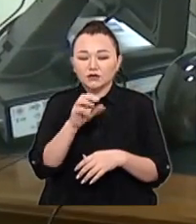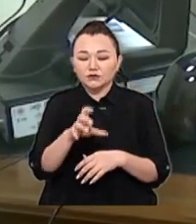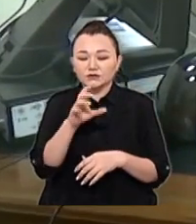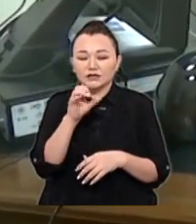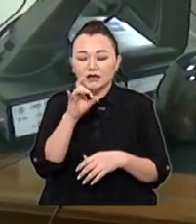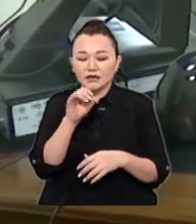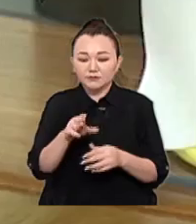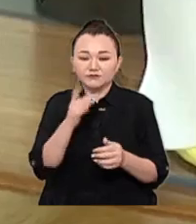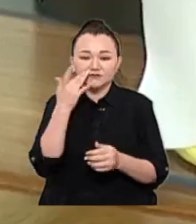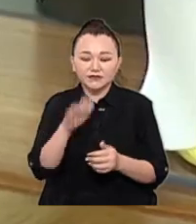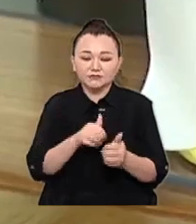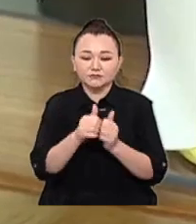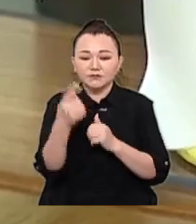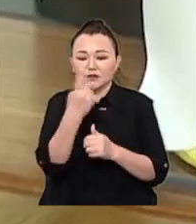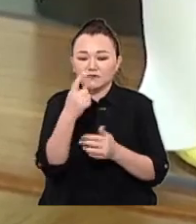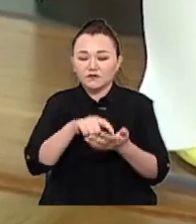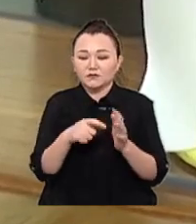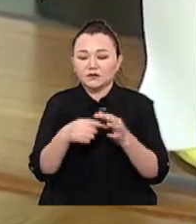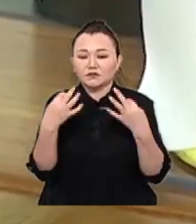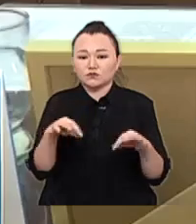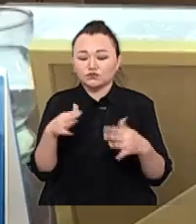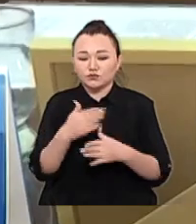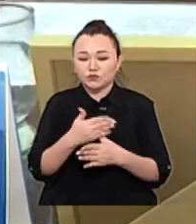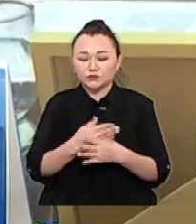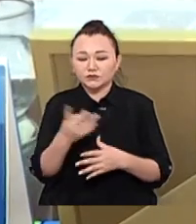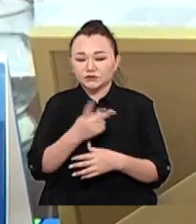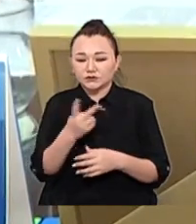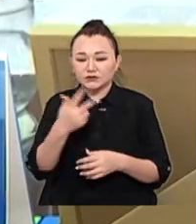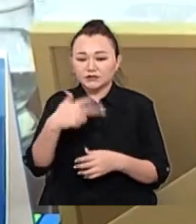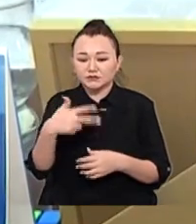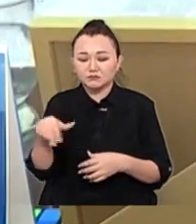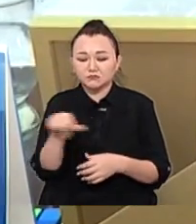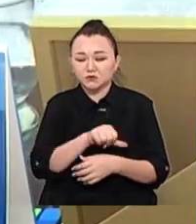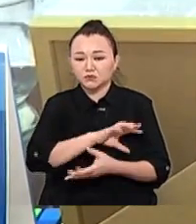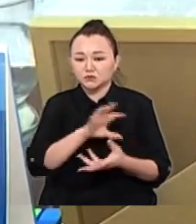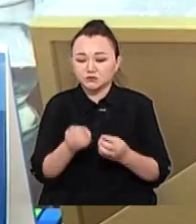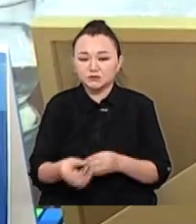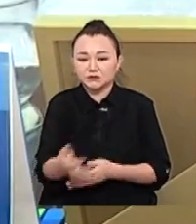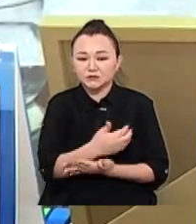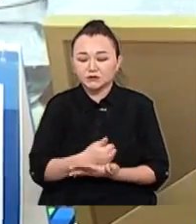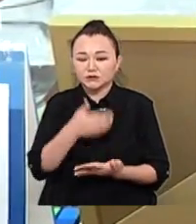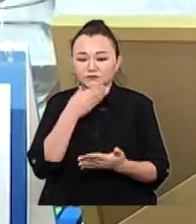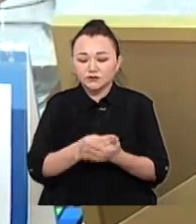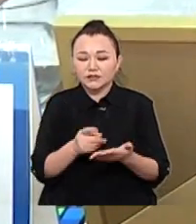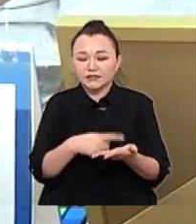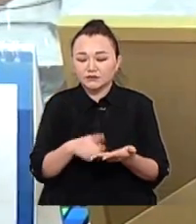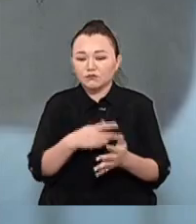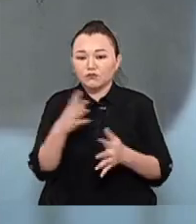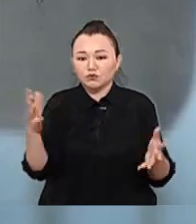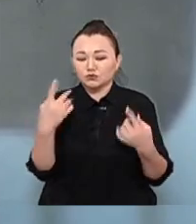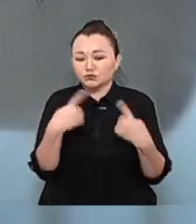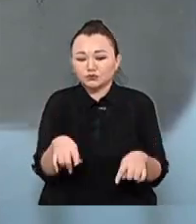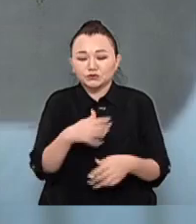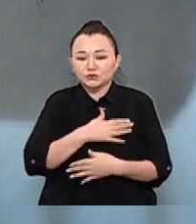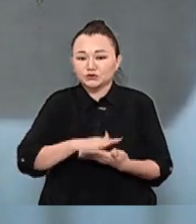қатарының алды болып бірінші кабинетін босатыпты. Көмекшісі екеуі тура жарты сағаттың ішінде жиналған. Себебі кітаптан басқа аларым